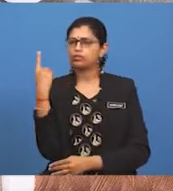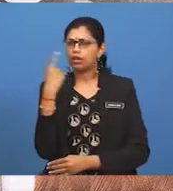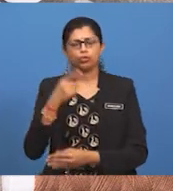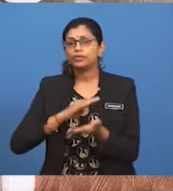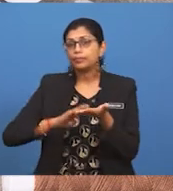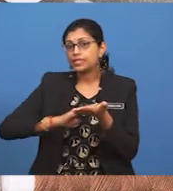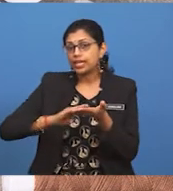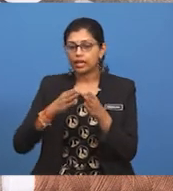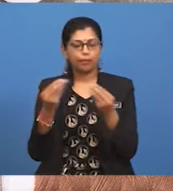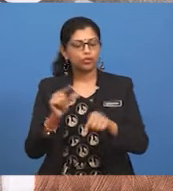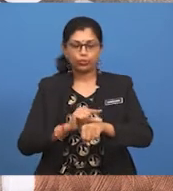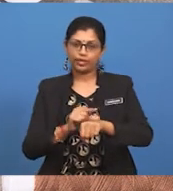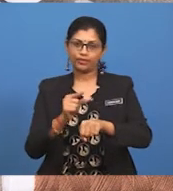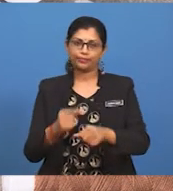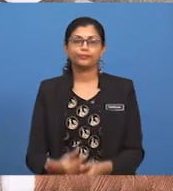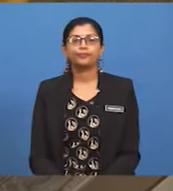kali selepas digunakan.